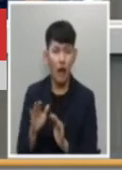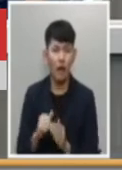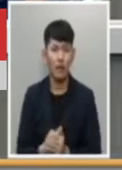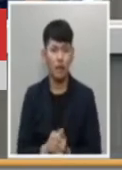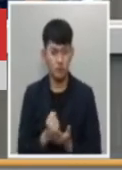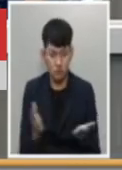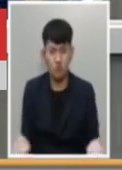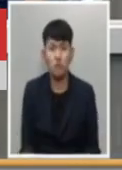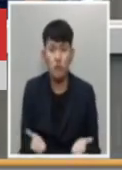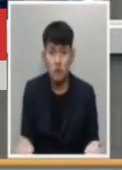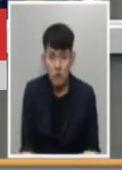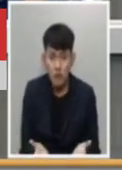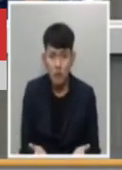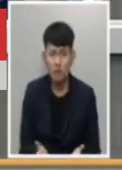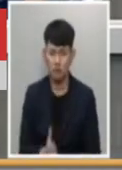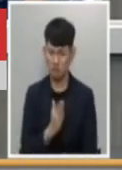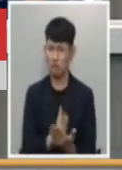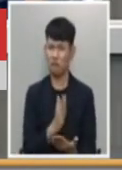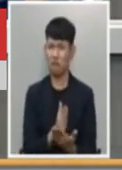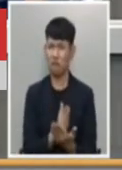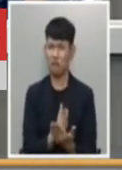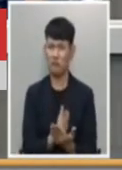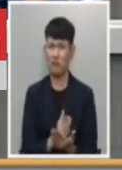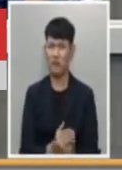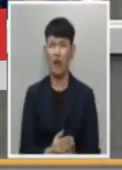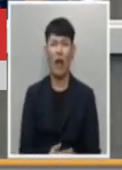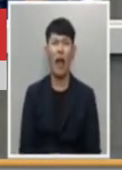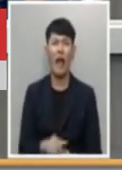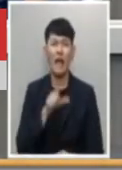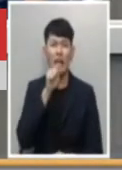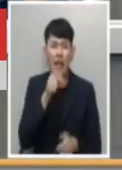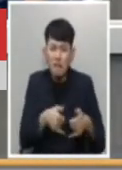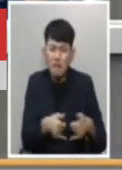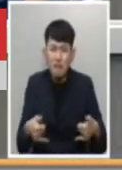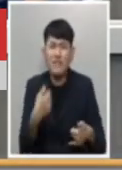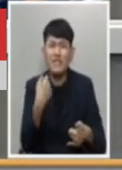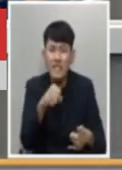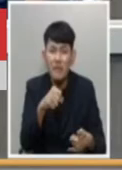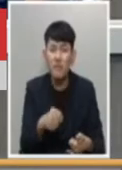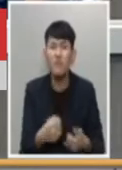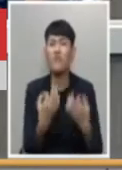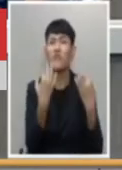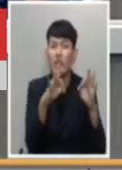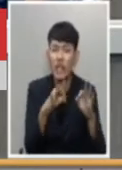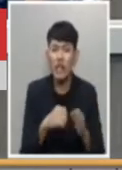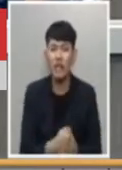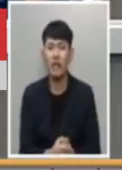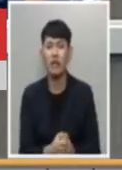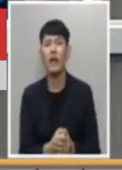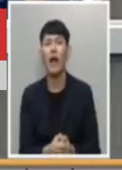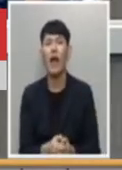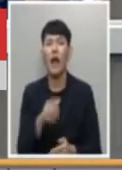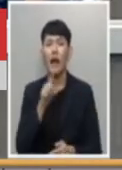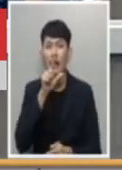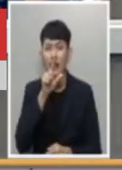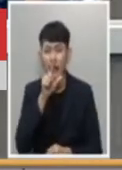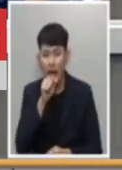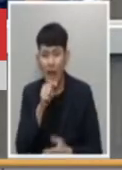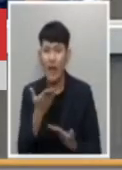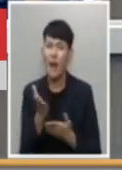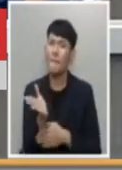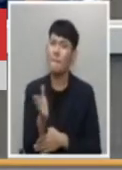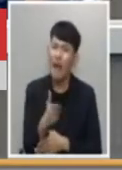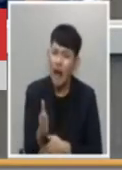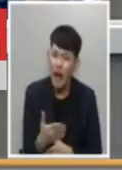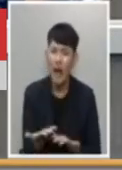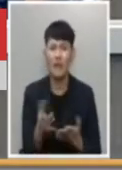ริมว่าเลิกเถอะครับที่จะแจกไก่10ตัวหัวอาหาร 4,800 แจกไก่ไข่แจกปล